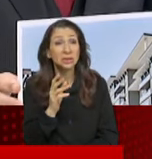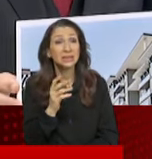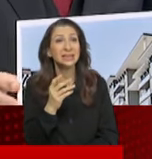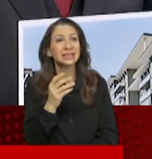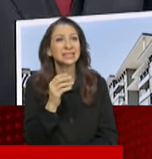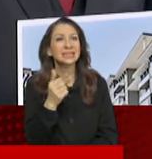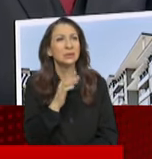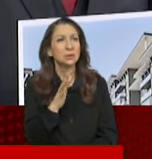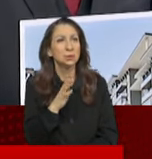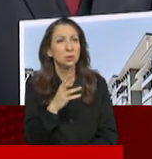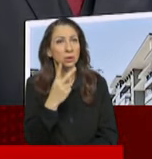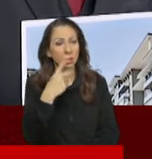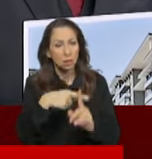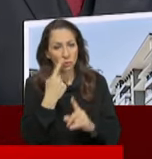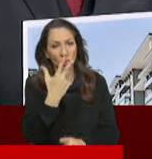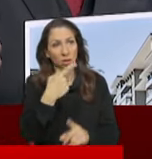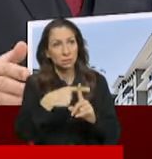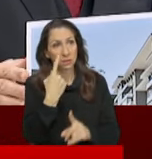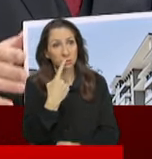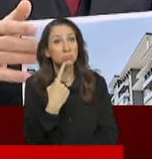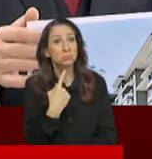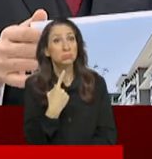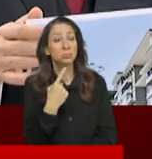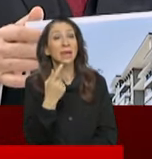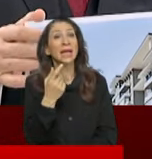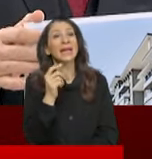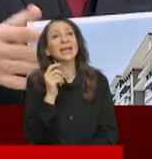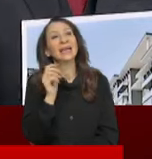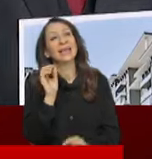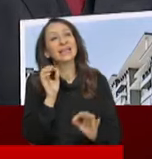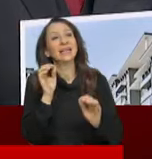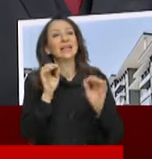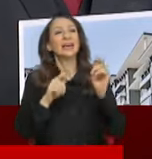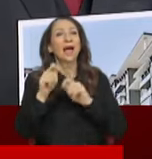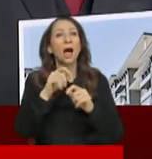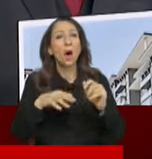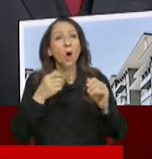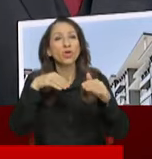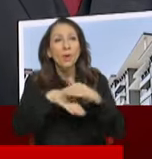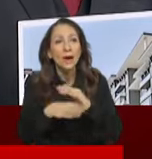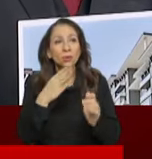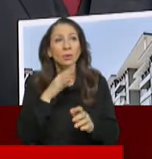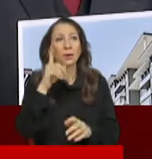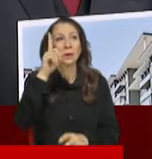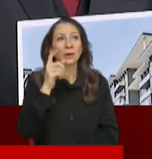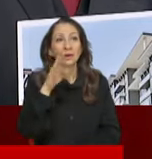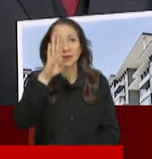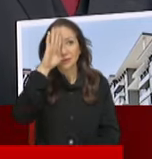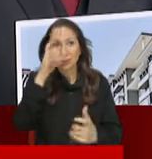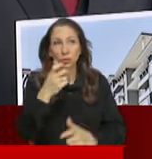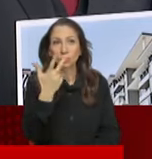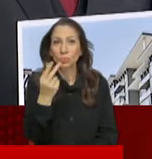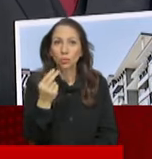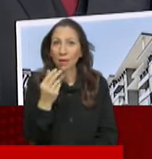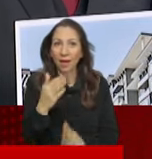niteliksiz Hayır haır 2+ 1 3 + 1'den bahsediyorum Çünkü niteliksiz yapılıyor altında otoparkı yok ş yukarıda rejda arkadaşlarımı soruyor İstanbul'da nerede